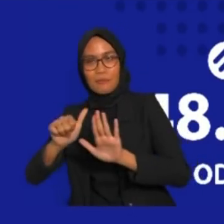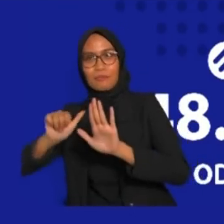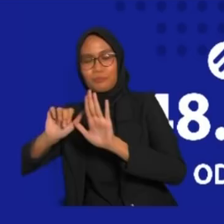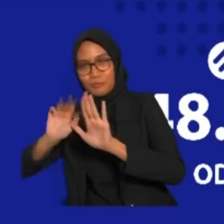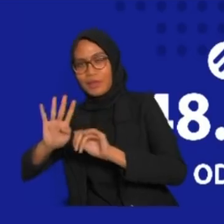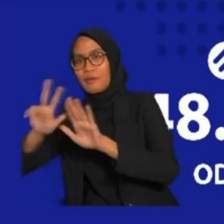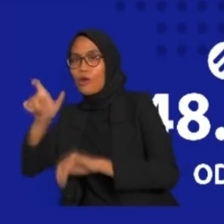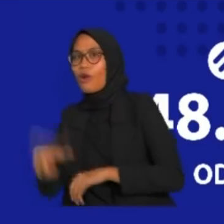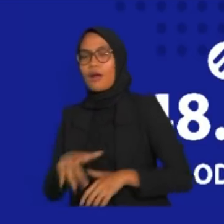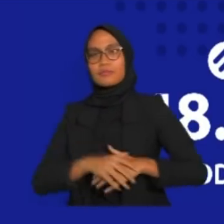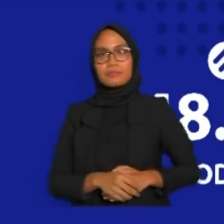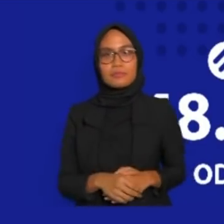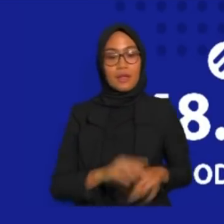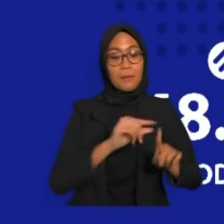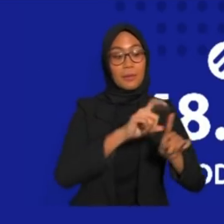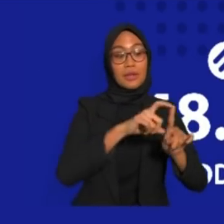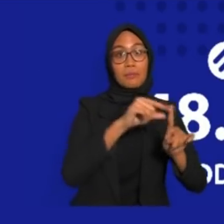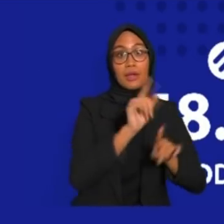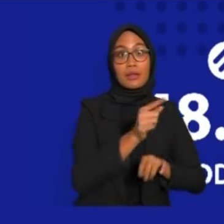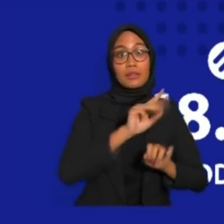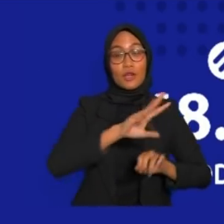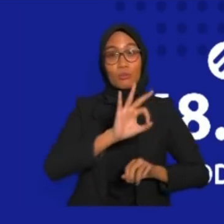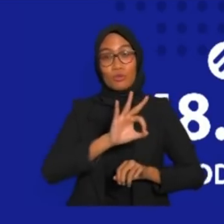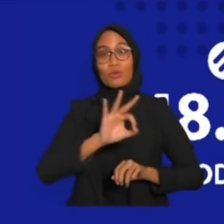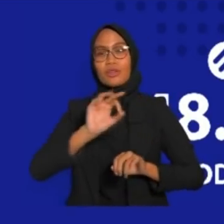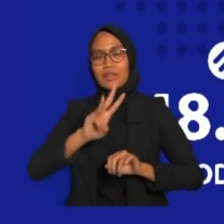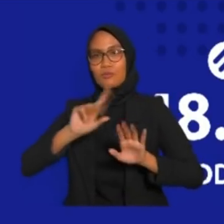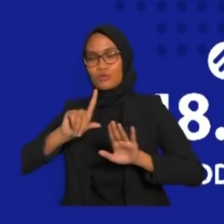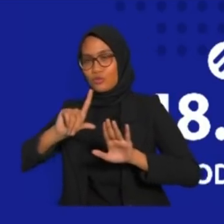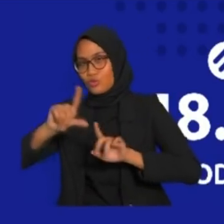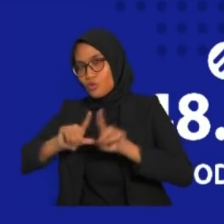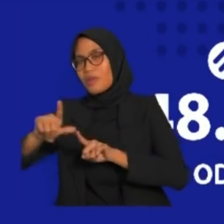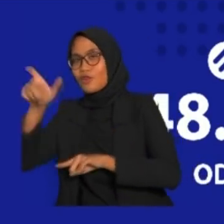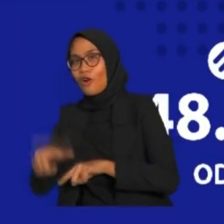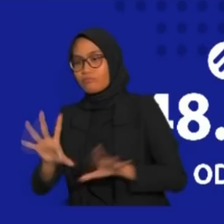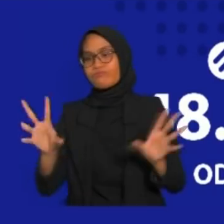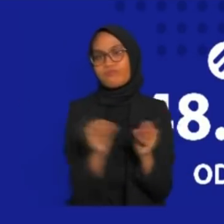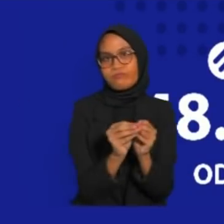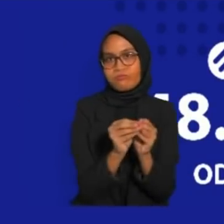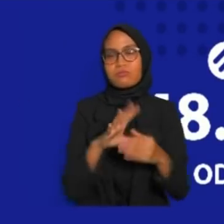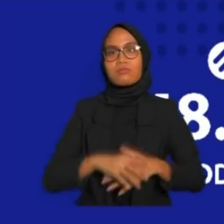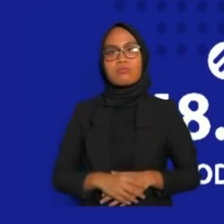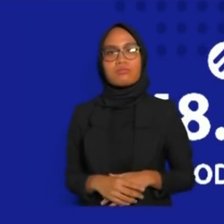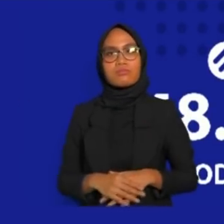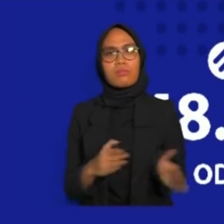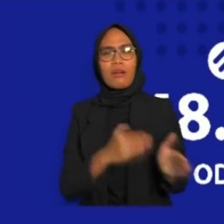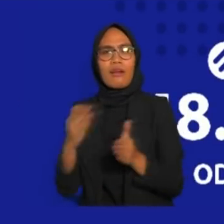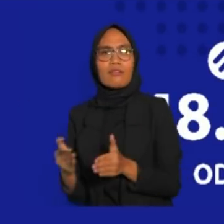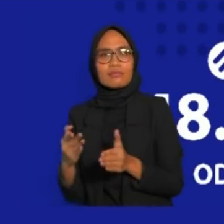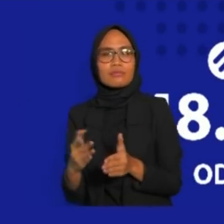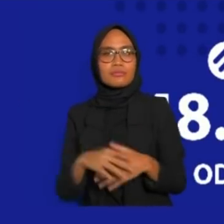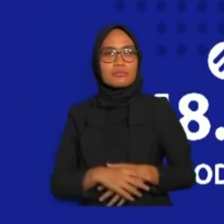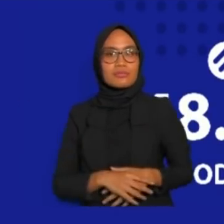8690 orang BTP 30317 akumulasinya kemudian